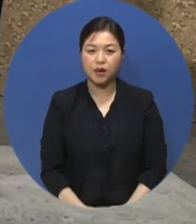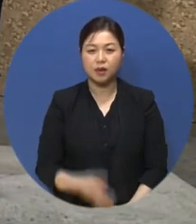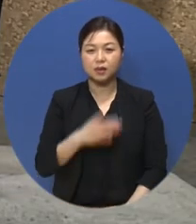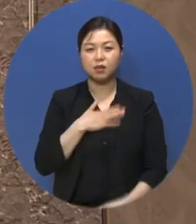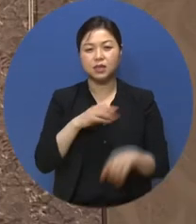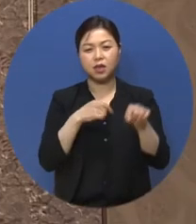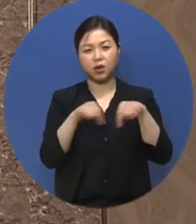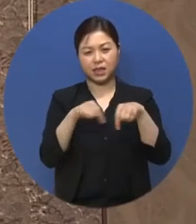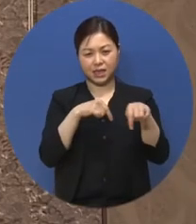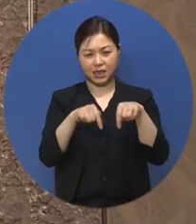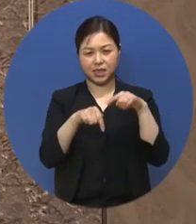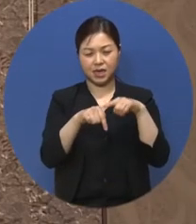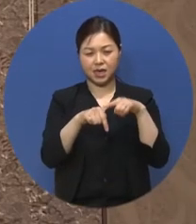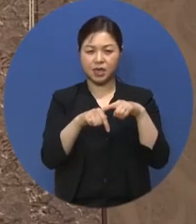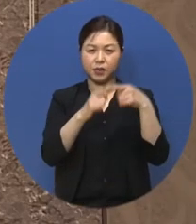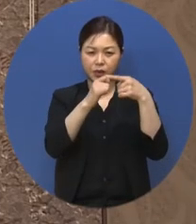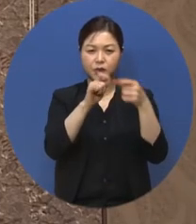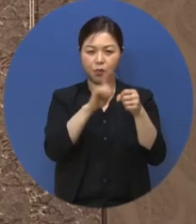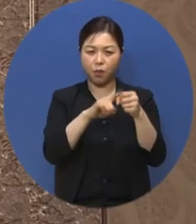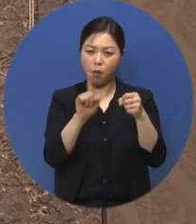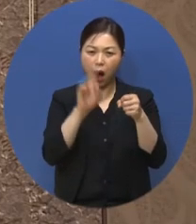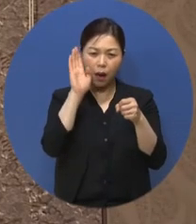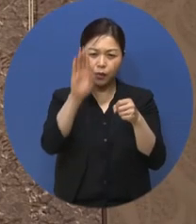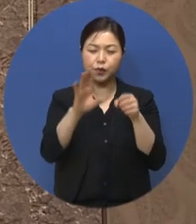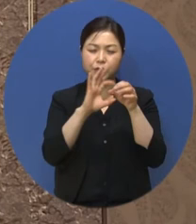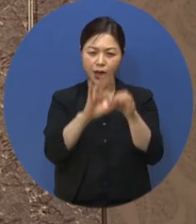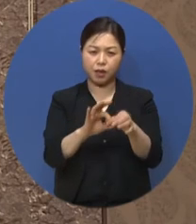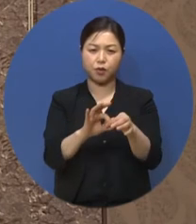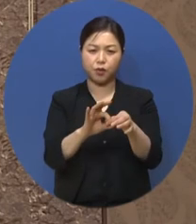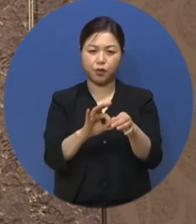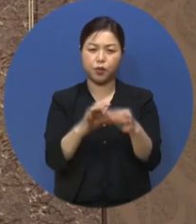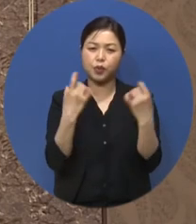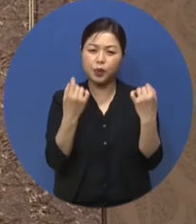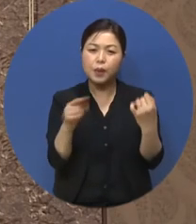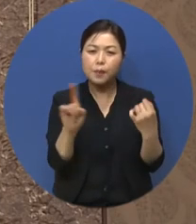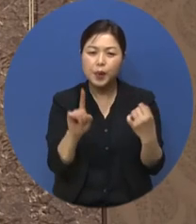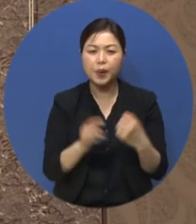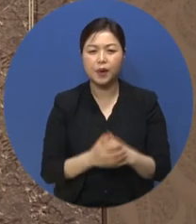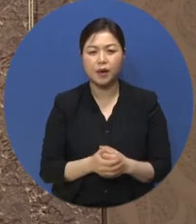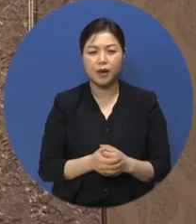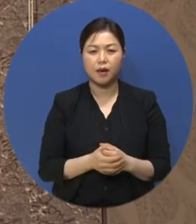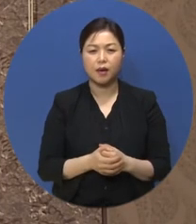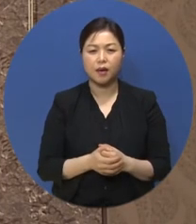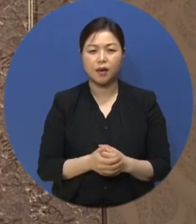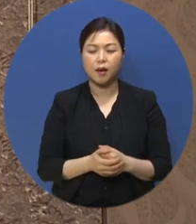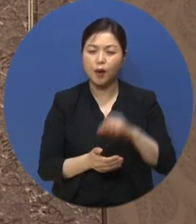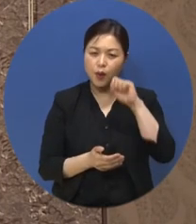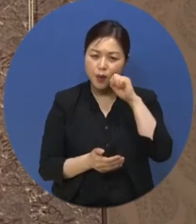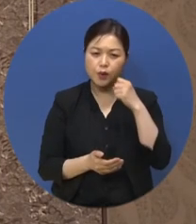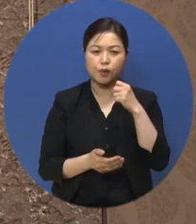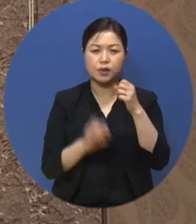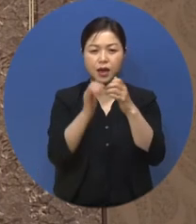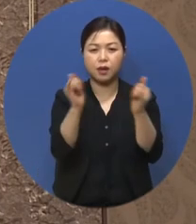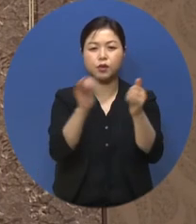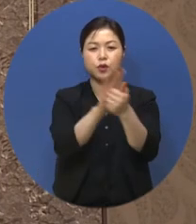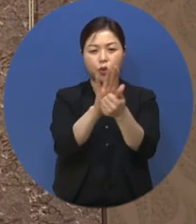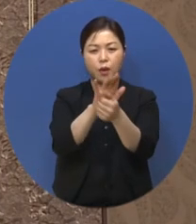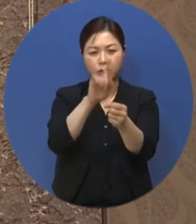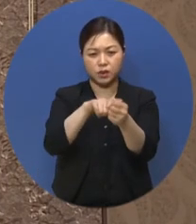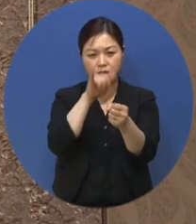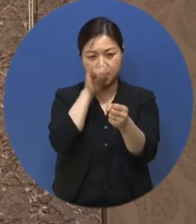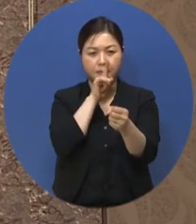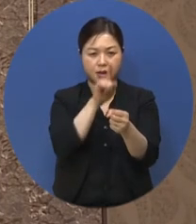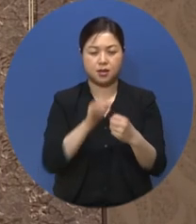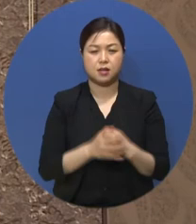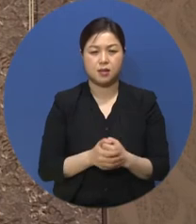정치하는 처음 목적도 그렇고 앞으로도 마찬가지지만 네. 어려운 이웃을 돕기 위해서 한다고 생각을 해요. 그래서